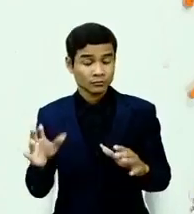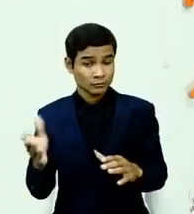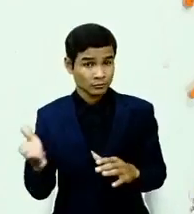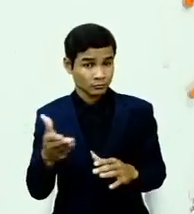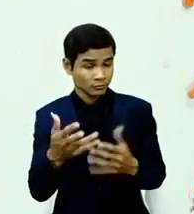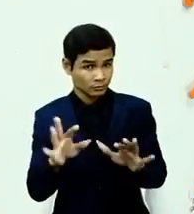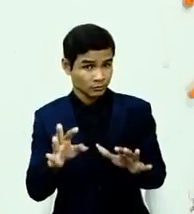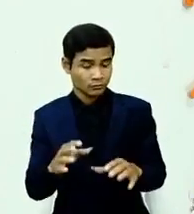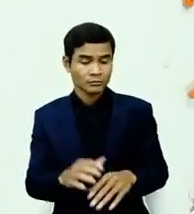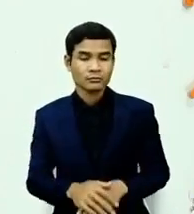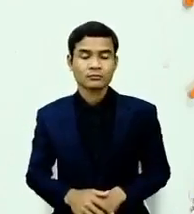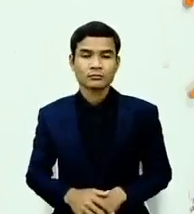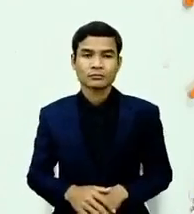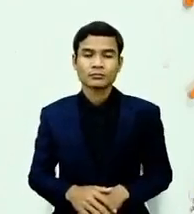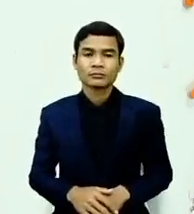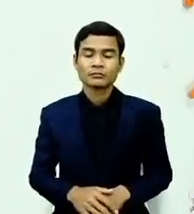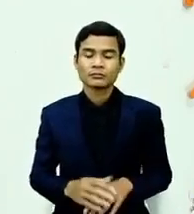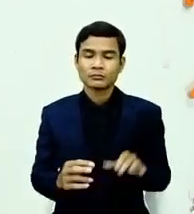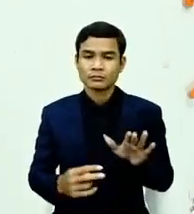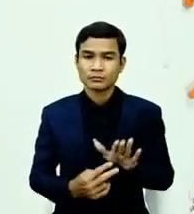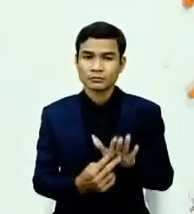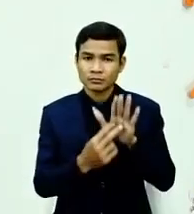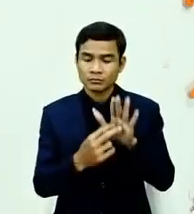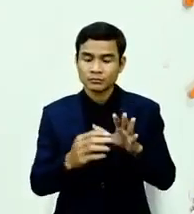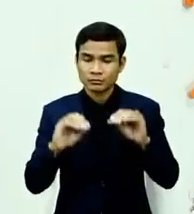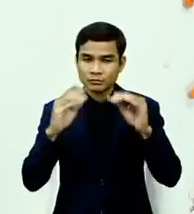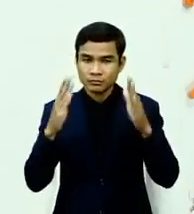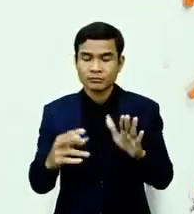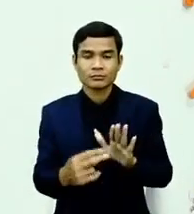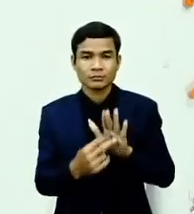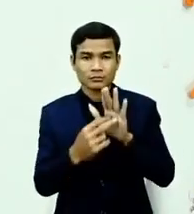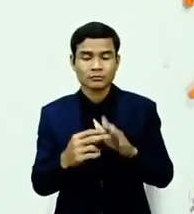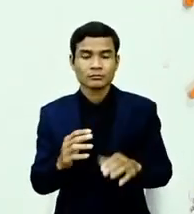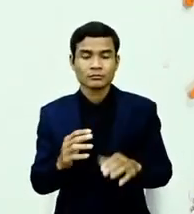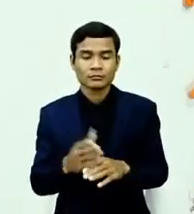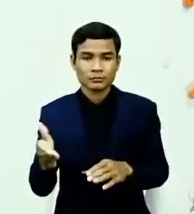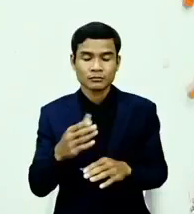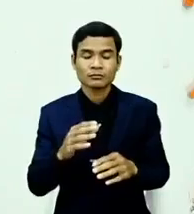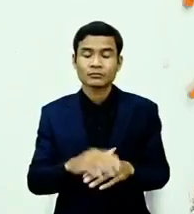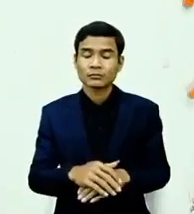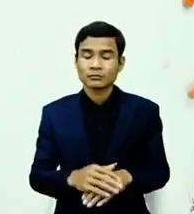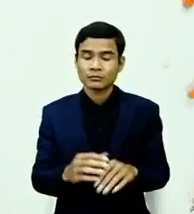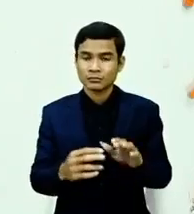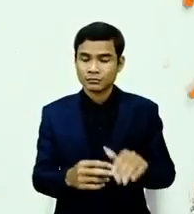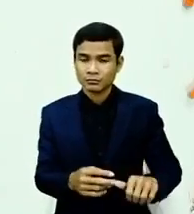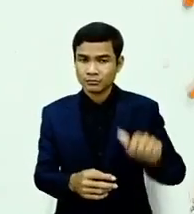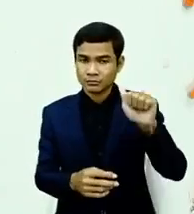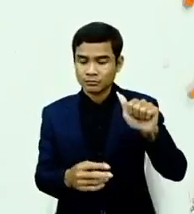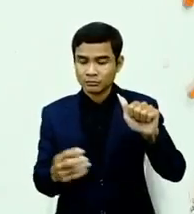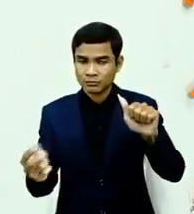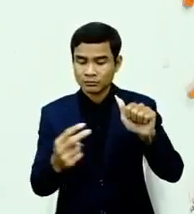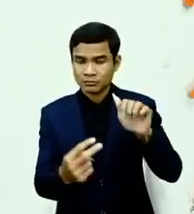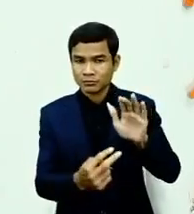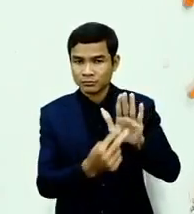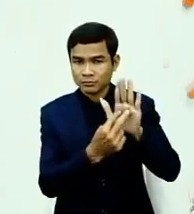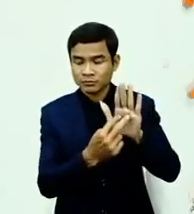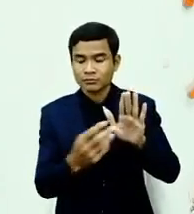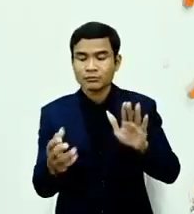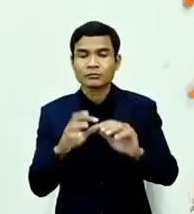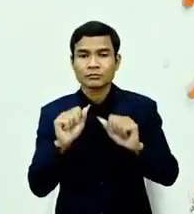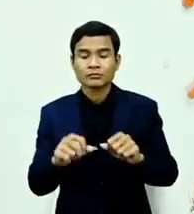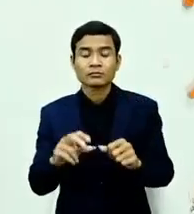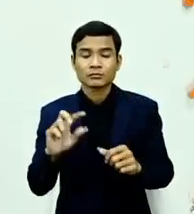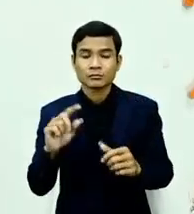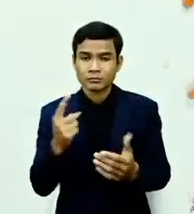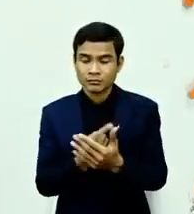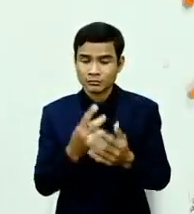លតោះលោកបង្ហាញអ្នកគ្រូទាំងអស់គ្នាចាកូនលើកដៃឆ្វេងចាពូកែមែនតើតោះចូ